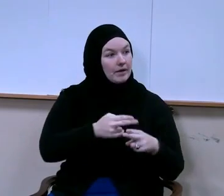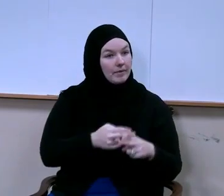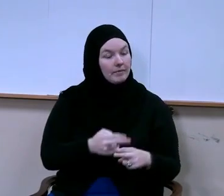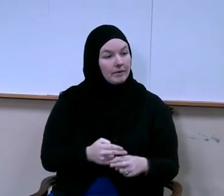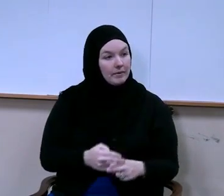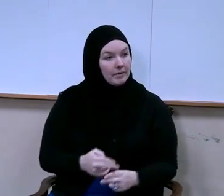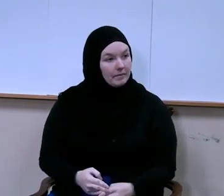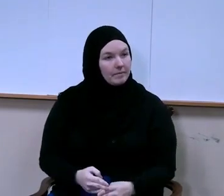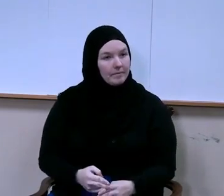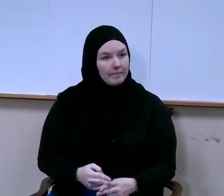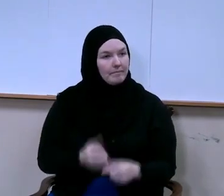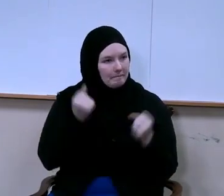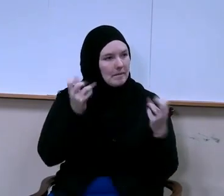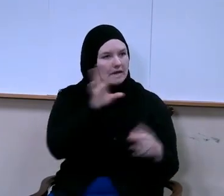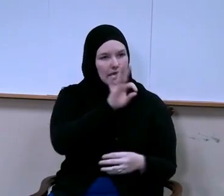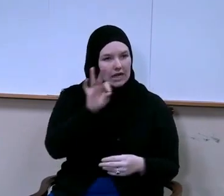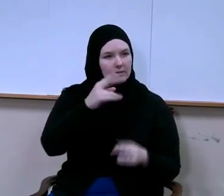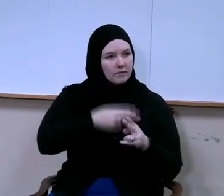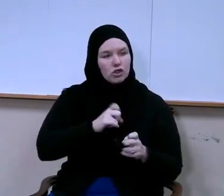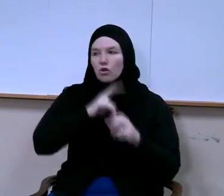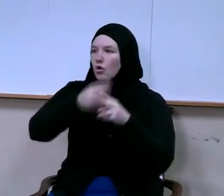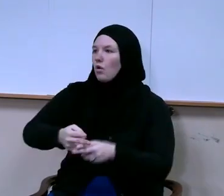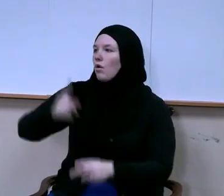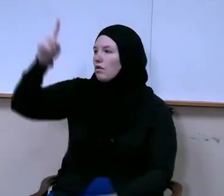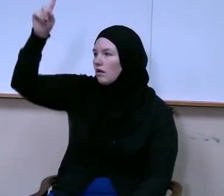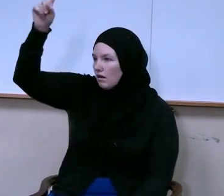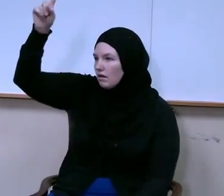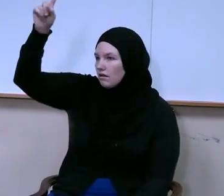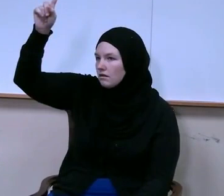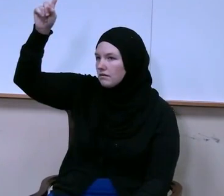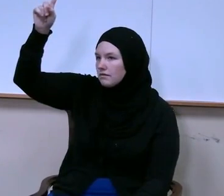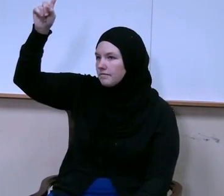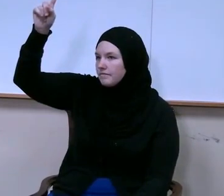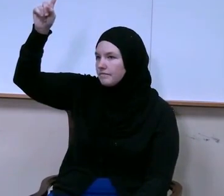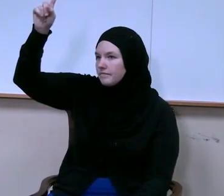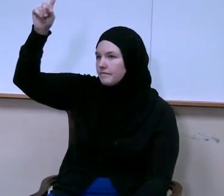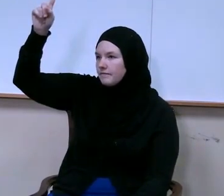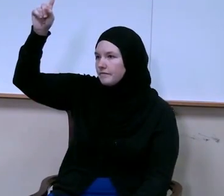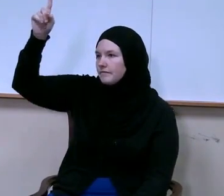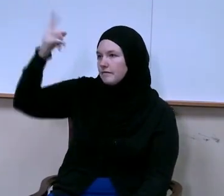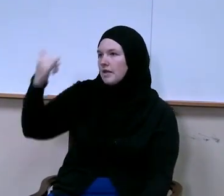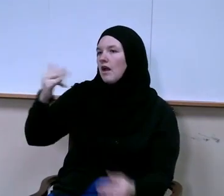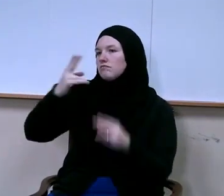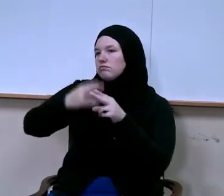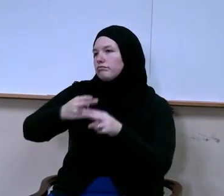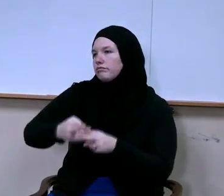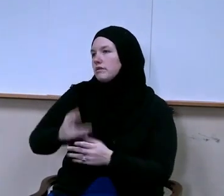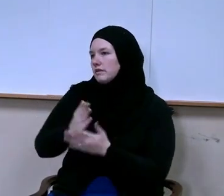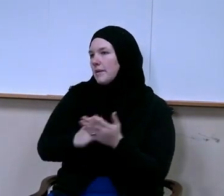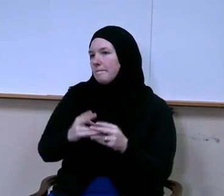names and other names that we should call Allah. ولله الأسماء الحسنى فدعوه